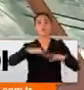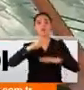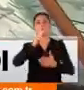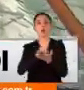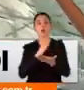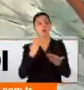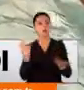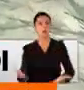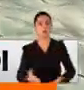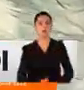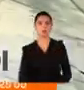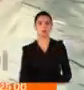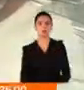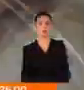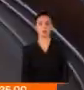var.